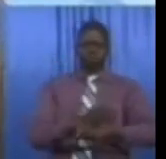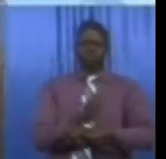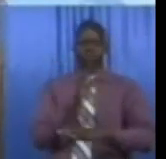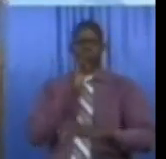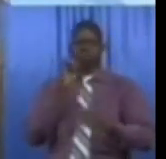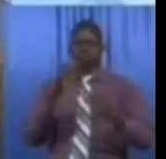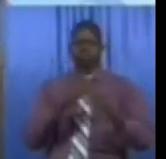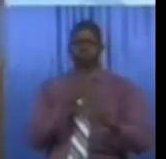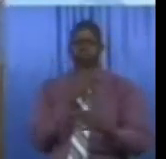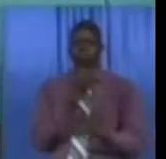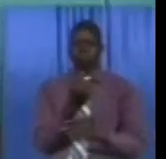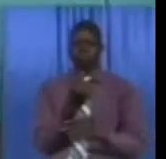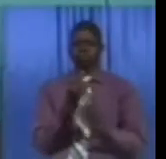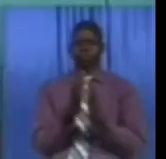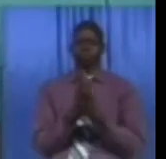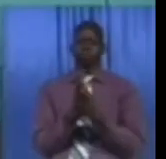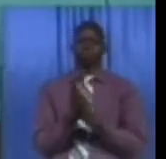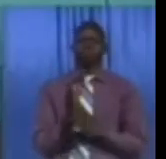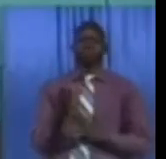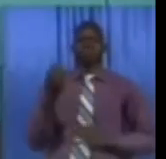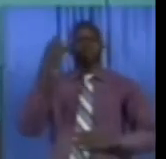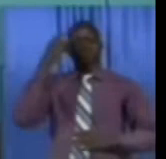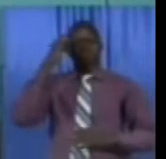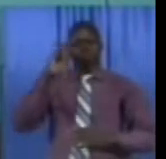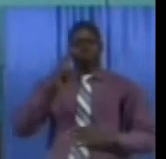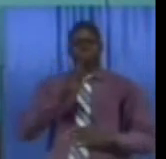évoquée. La grève n'est pas